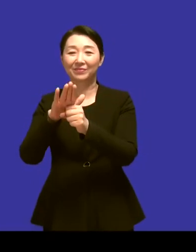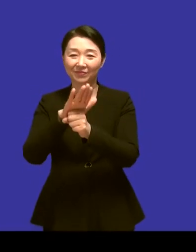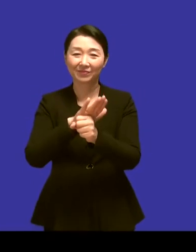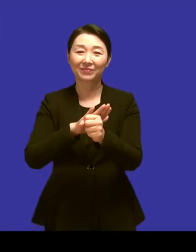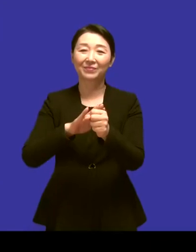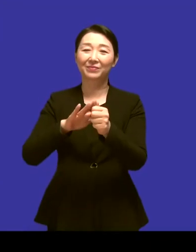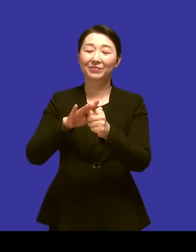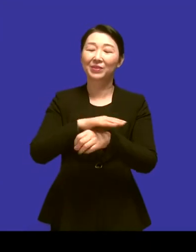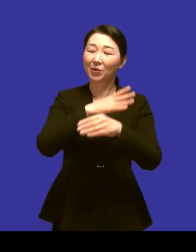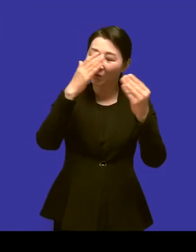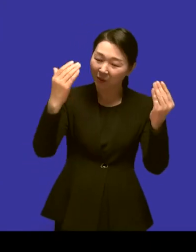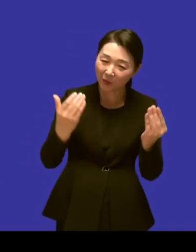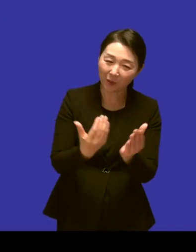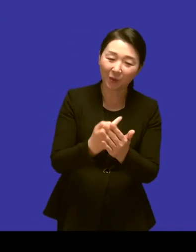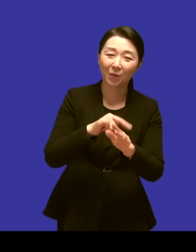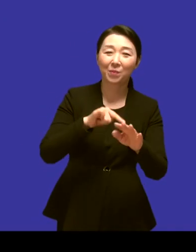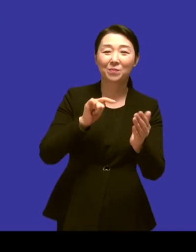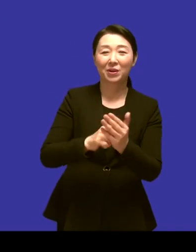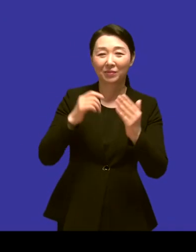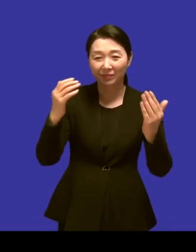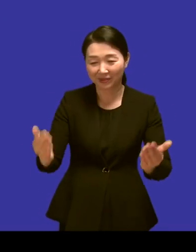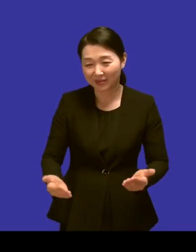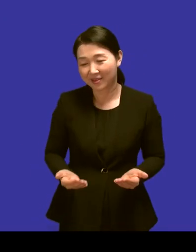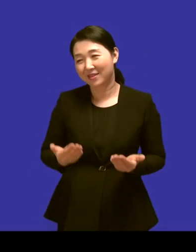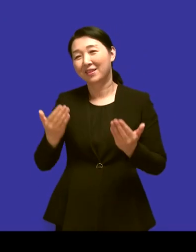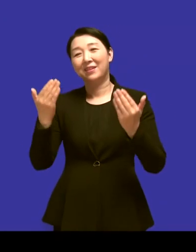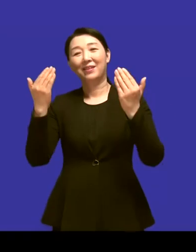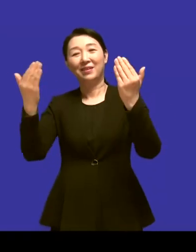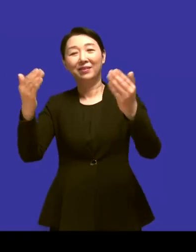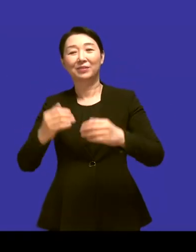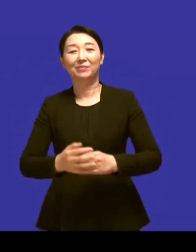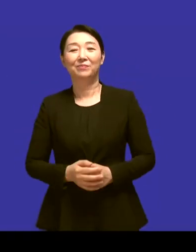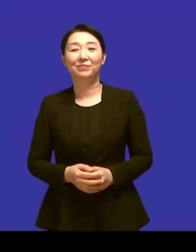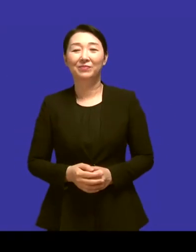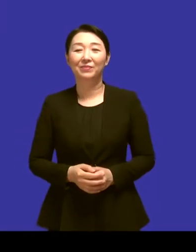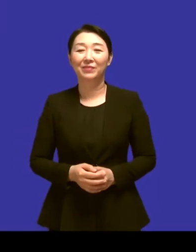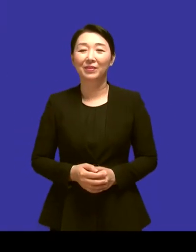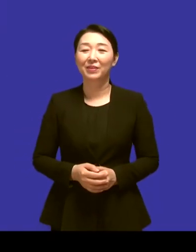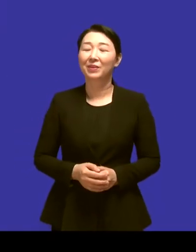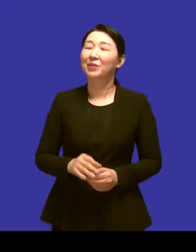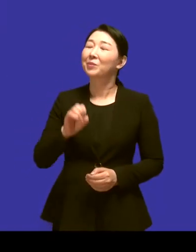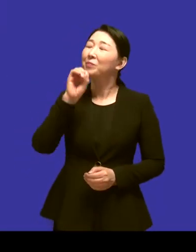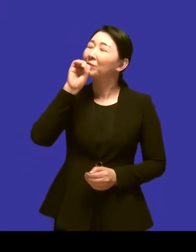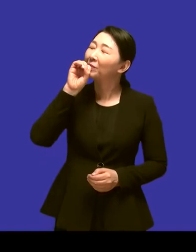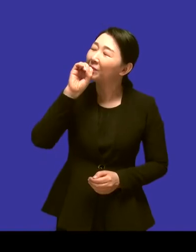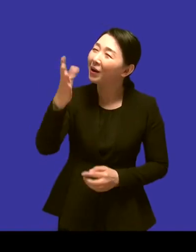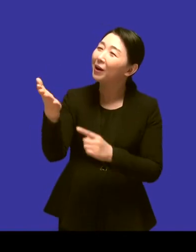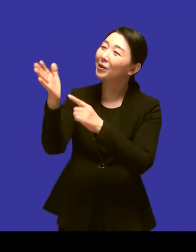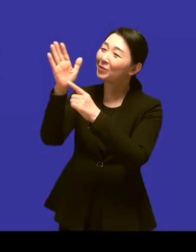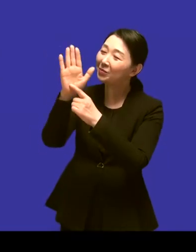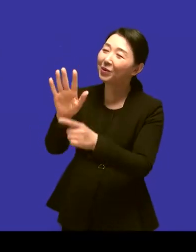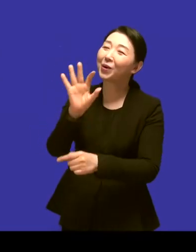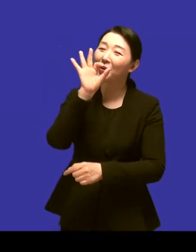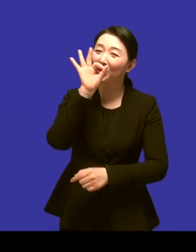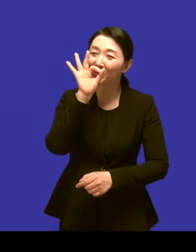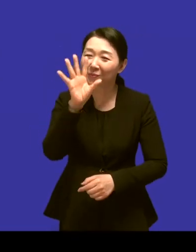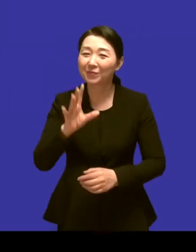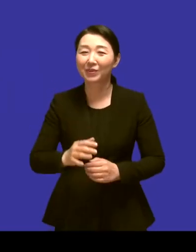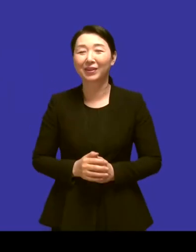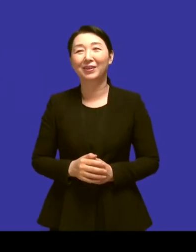사랑해요 온 맘 다하여 Say what? 말로 다 할 수 없어